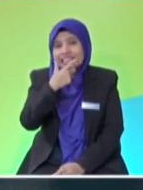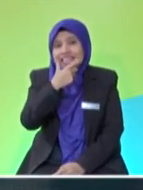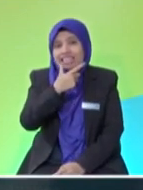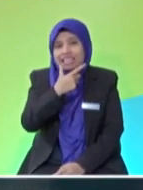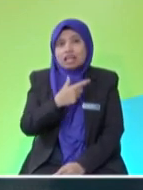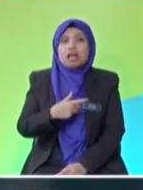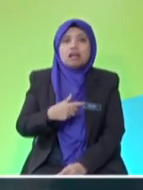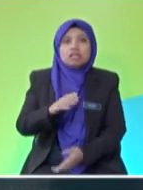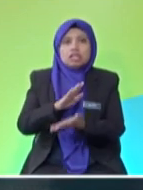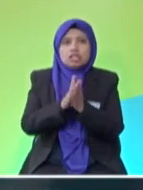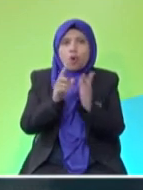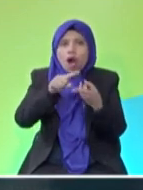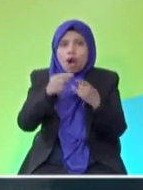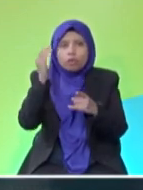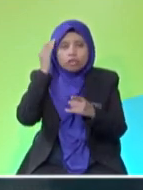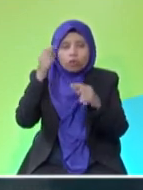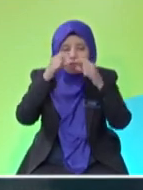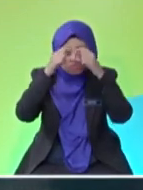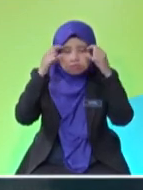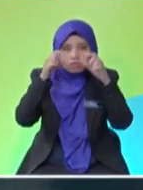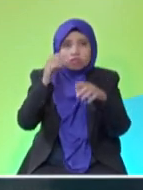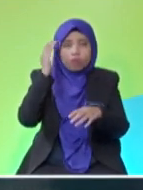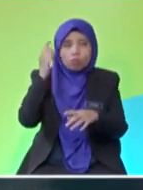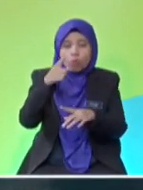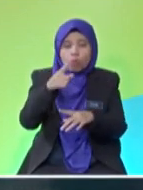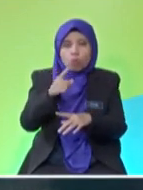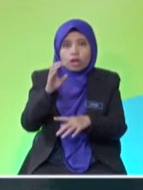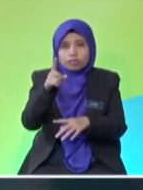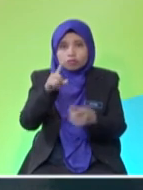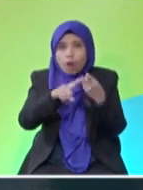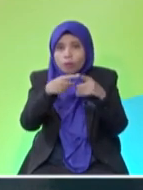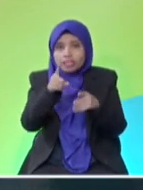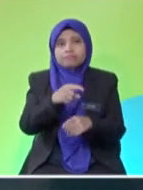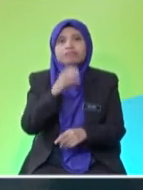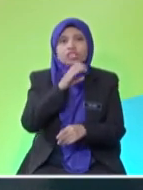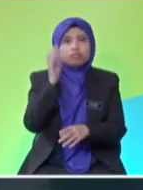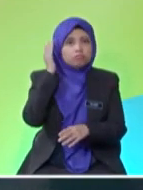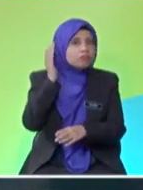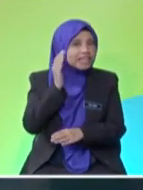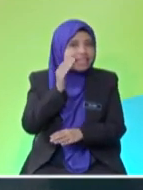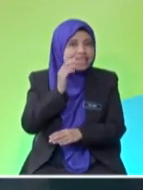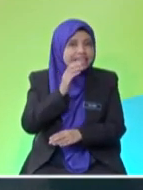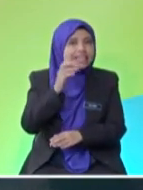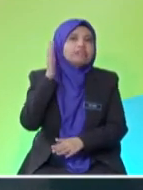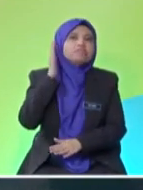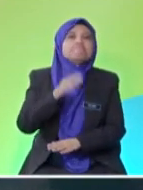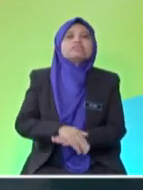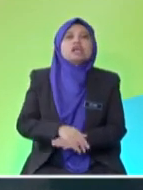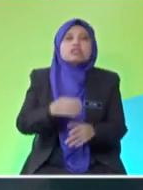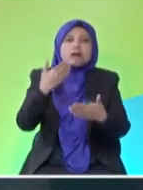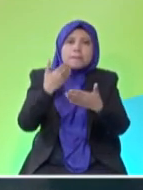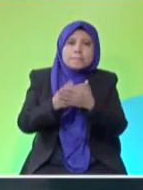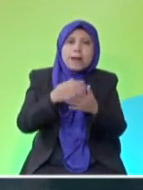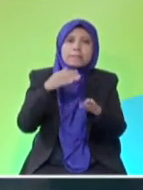menghampiri guys Oke jadi dia menggunakan pendengaran apabila yang jadi gini tadi sampai kepada kawan dia